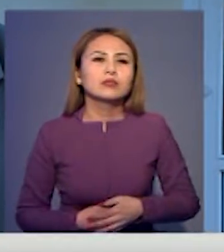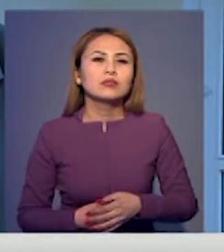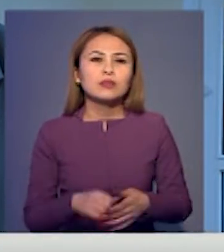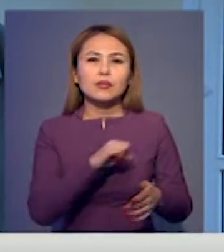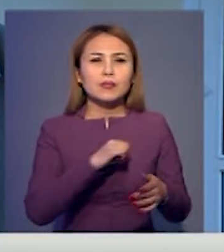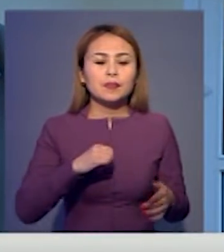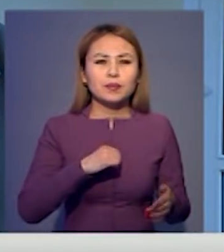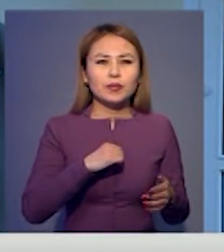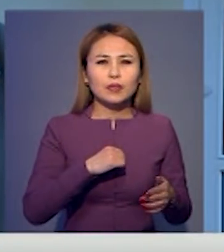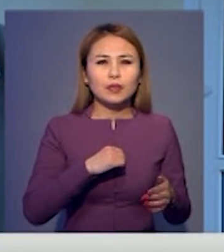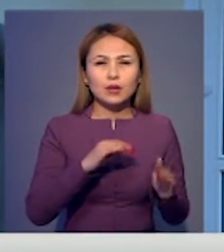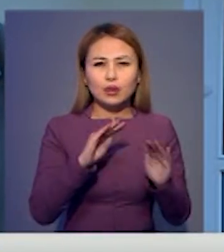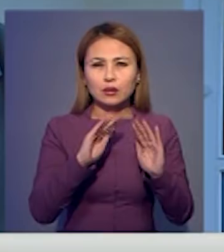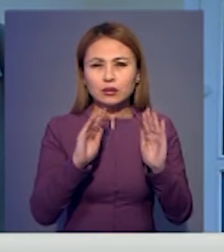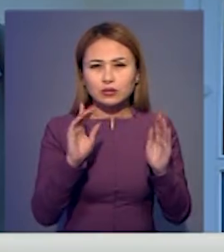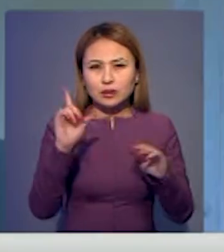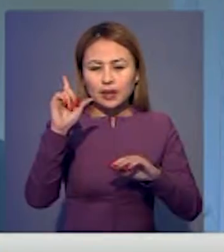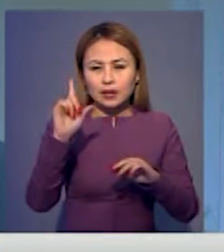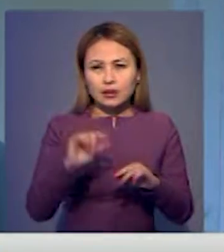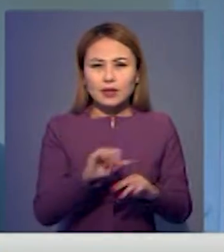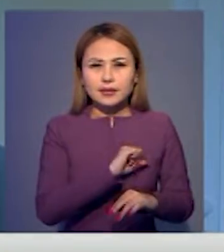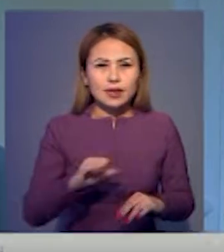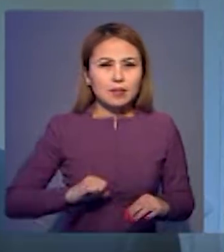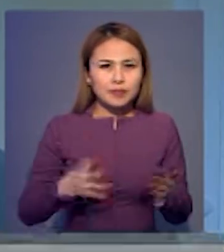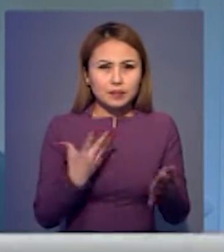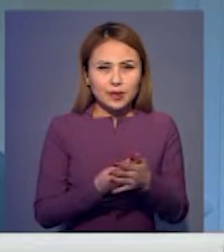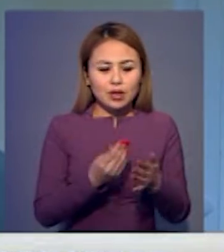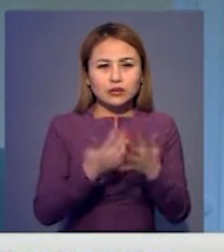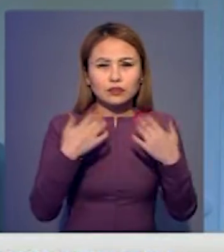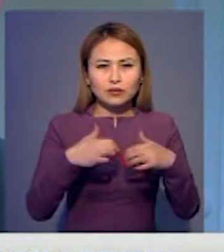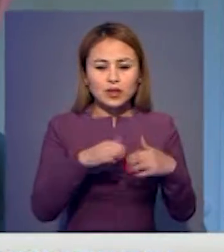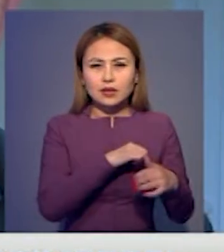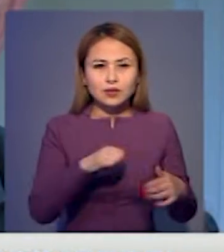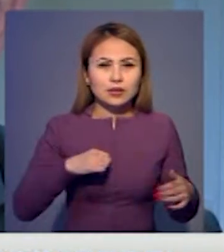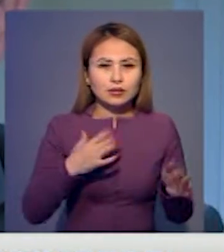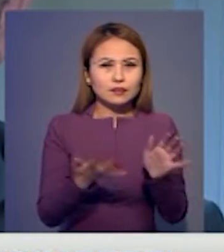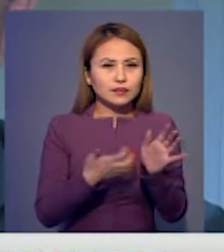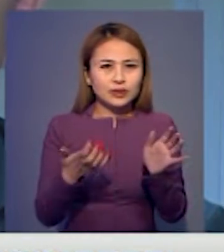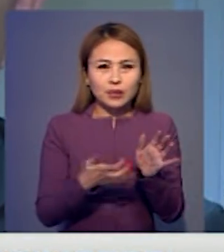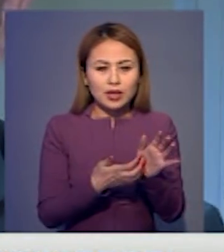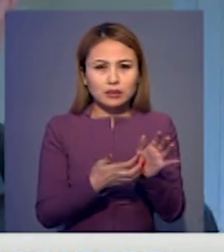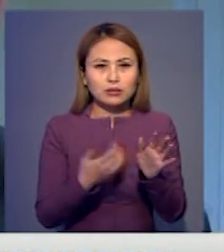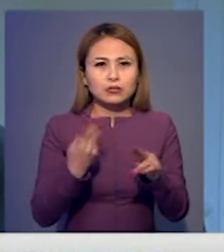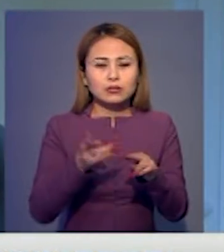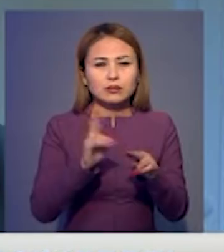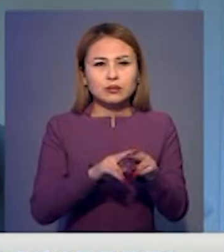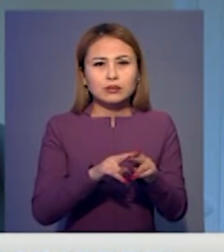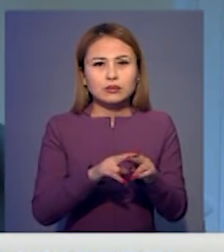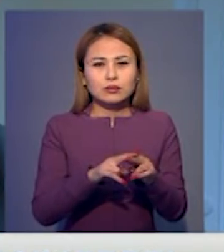төмен болып тұр біздің төлем қабілеттігіміз. Сол адамдарды айлық төмендеп болып тұр, жетпей жатыр мысалы. Сонымен тағы бір